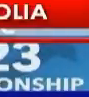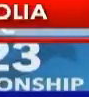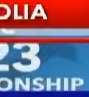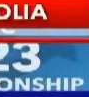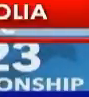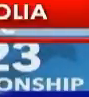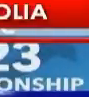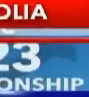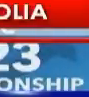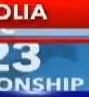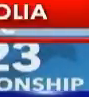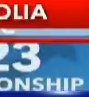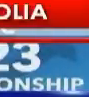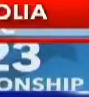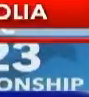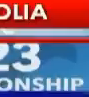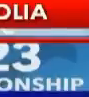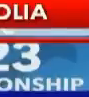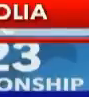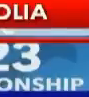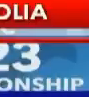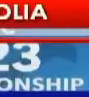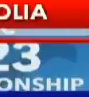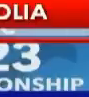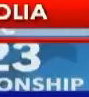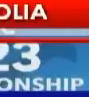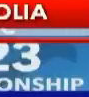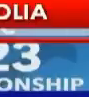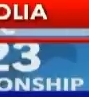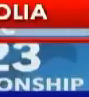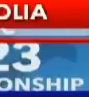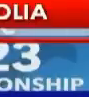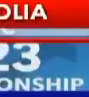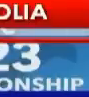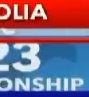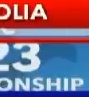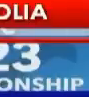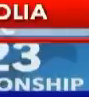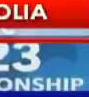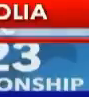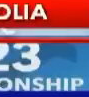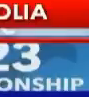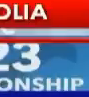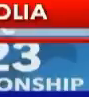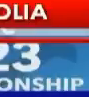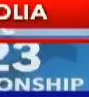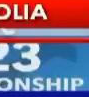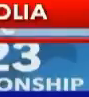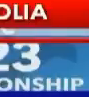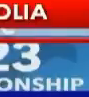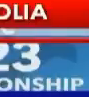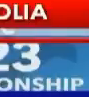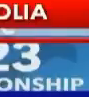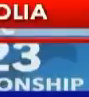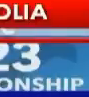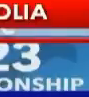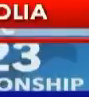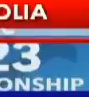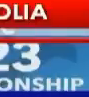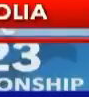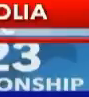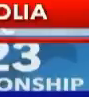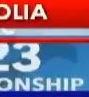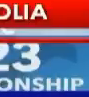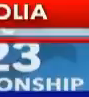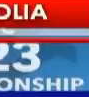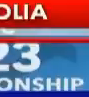di babak kedua. Minit ke-51 jaringan N. Tanabalan dan minit ke-86 jaringan Syazwan Andik. Buat sementara, skuad